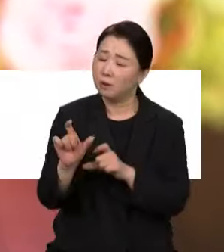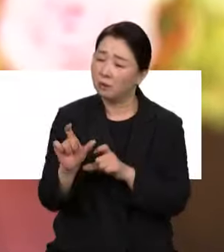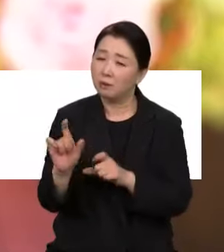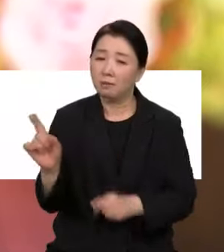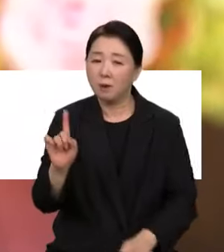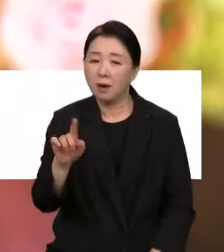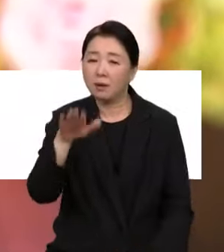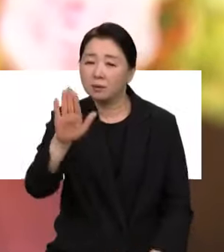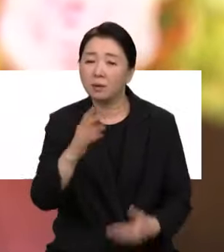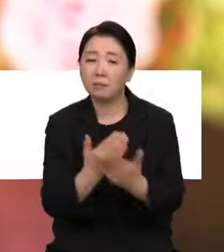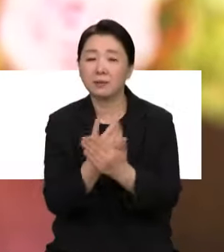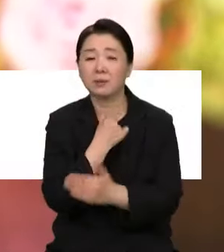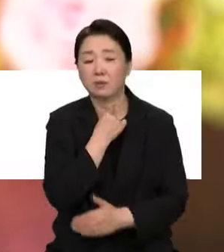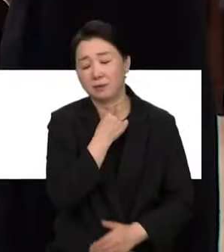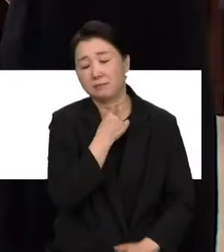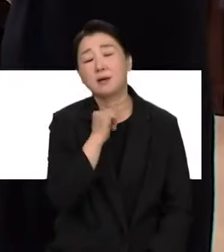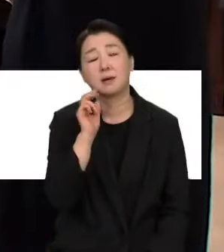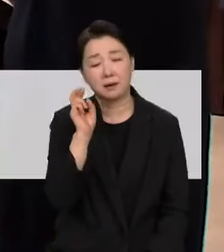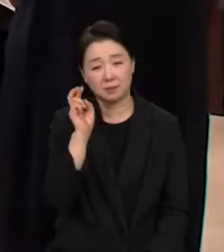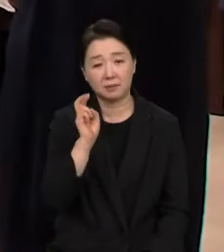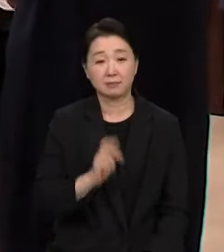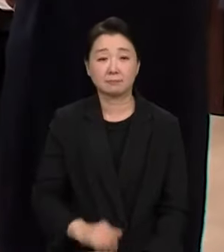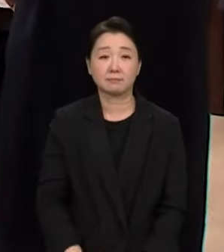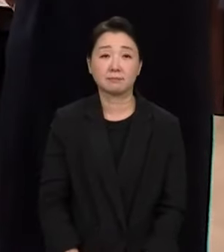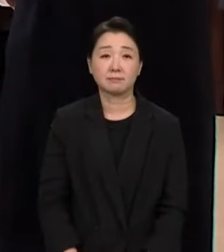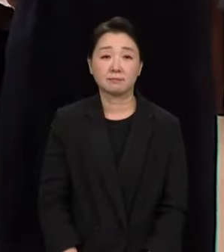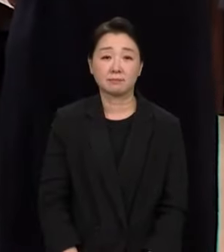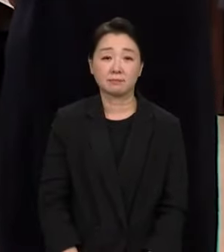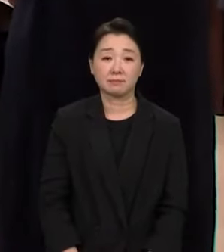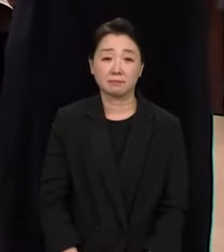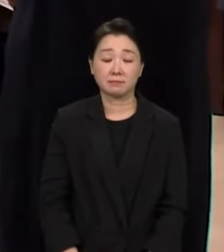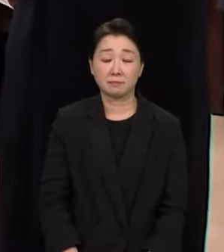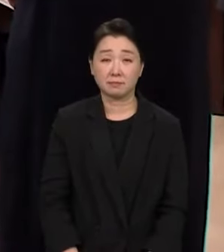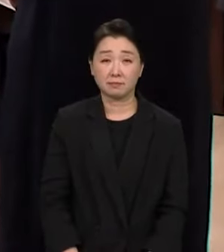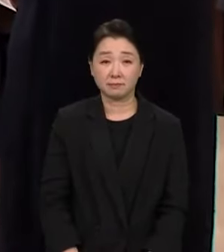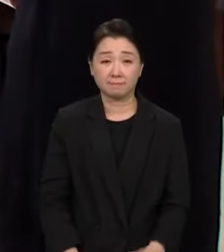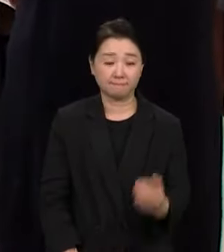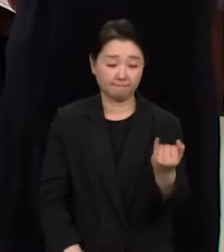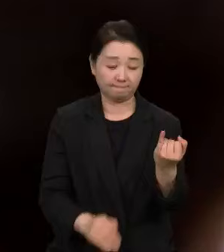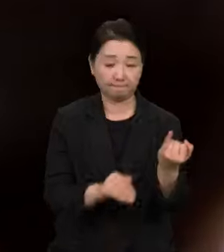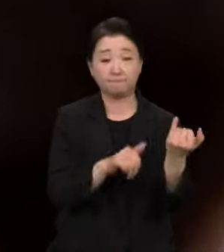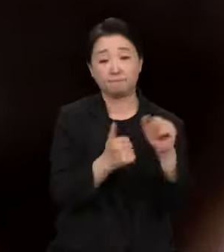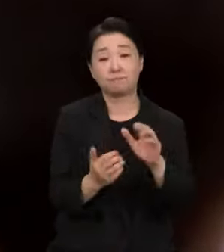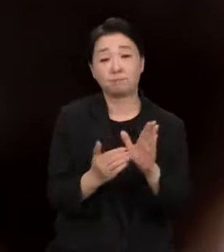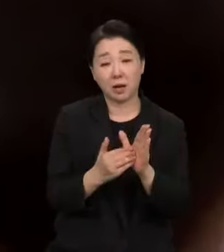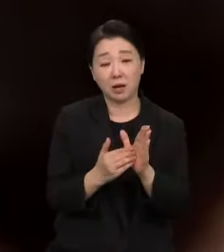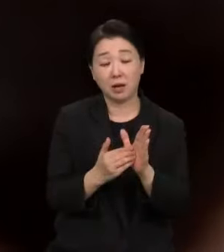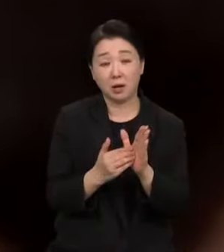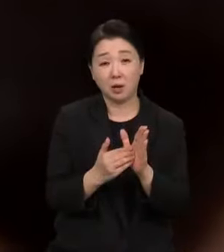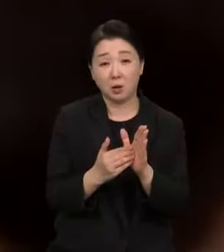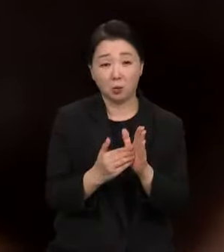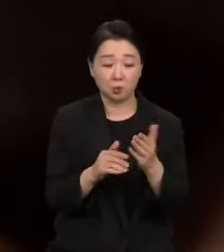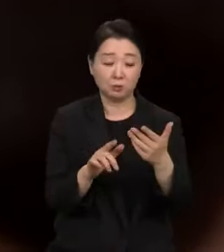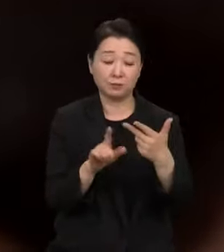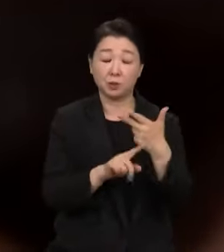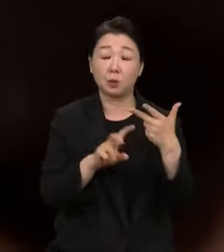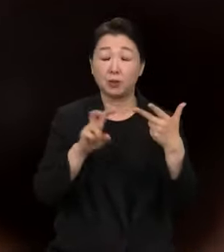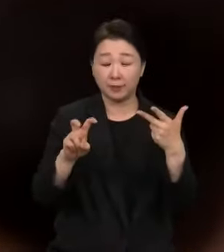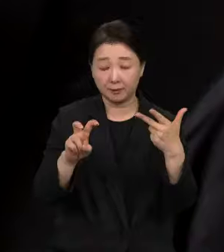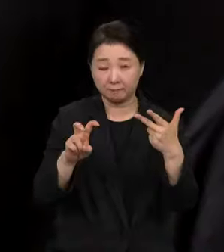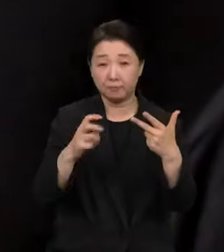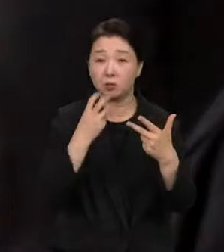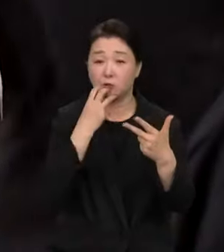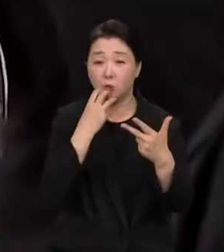거 그쪽으로 되지 않을까. 고 이해람 중사는 오는 20일 국립서울현충원에